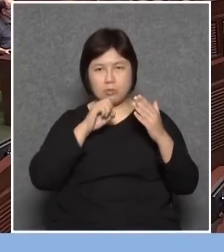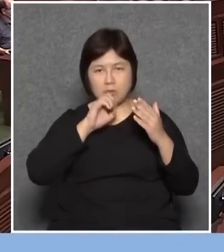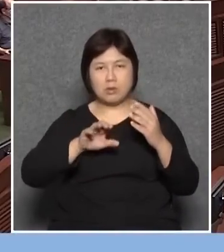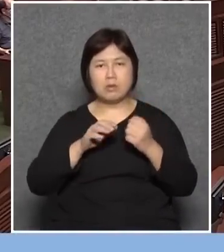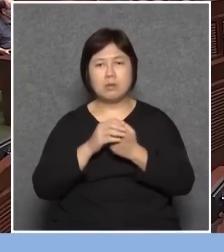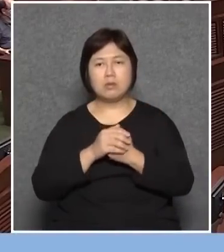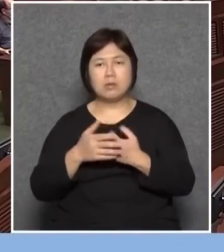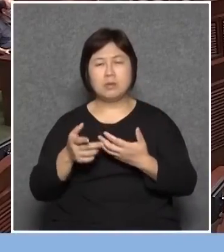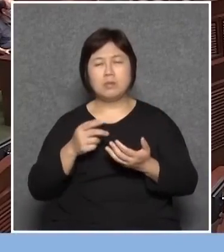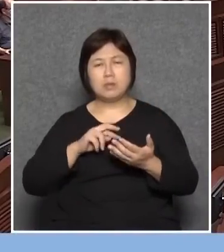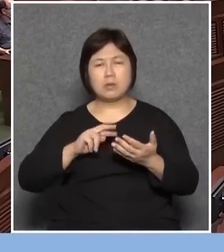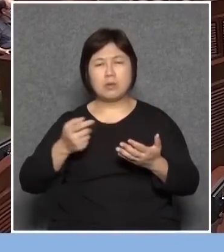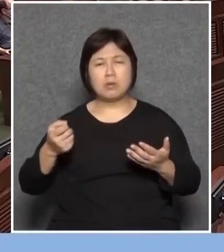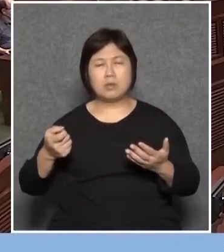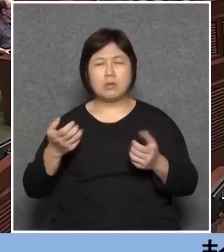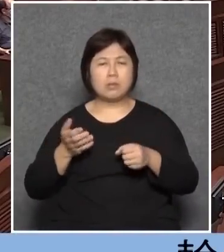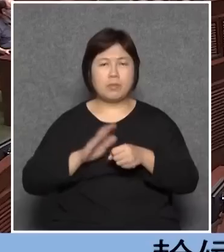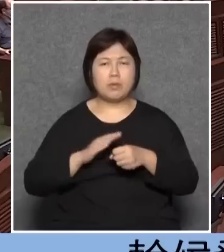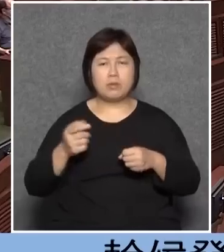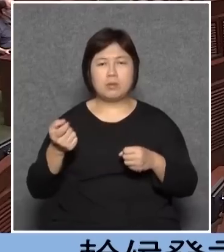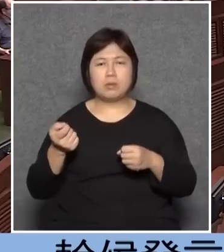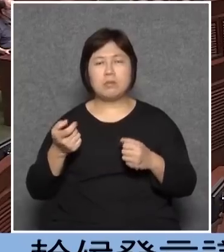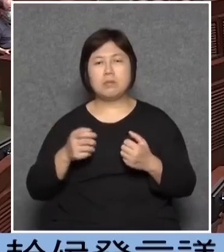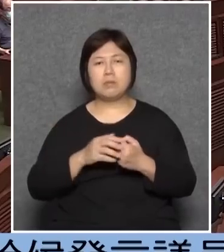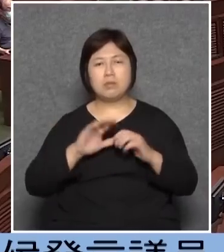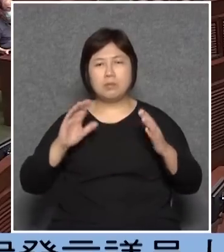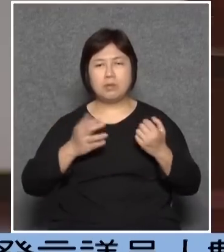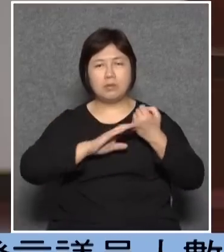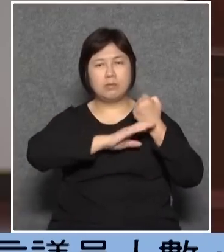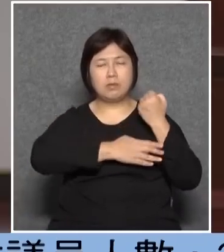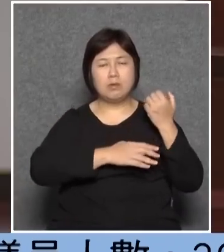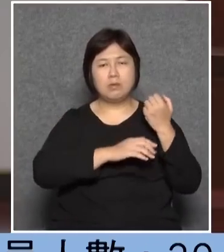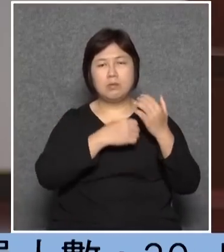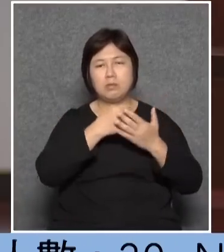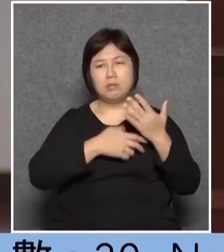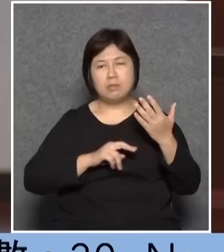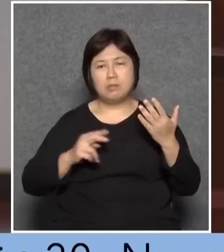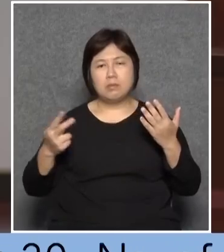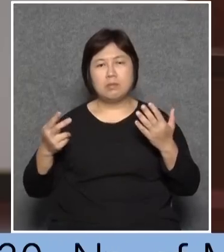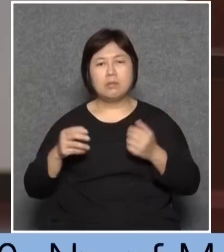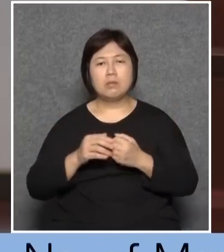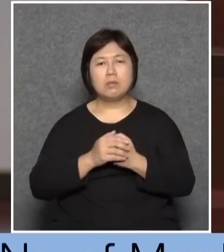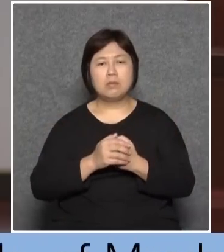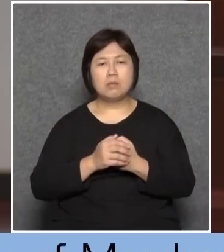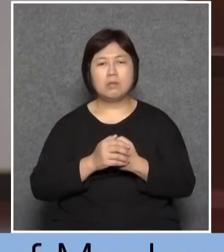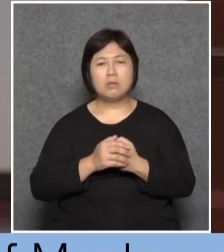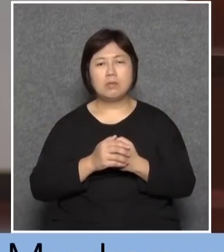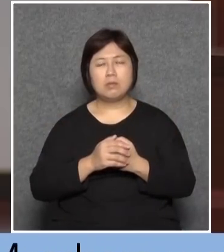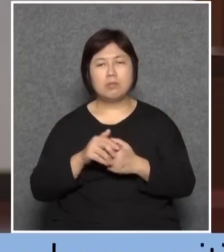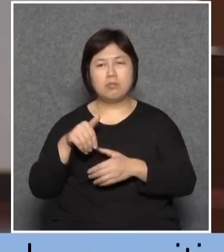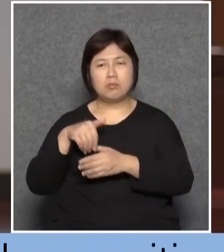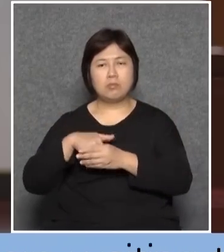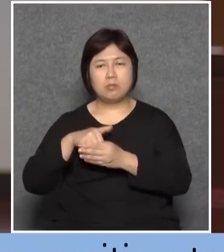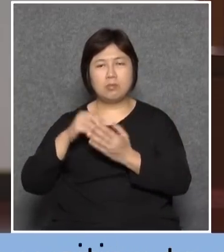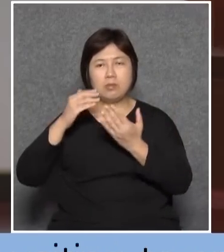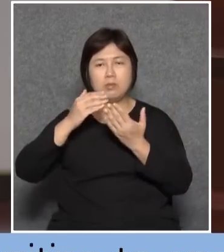都係一啲小修小補、啊、其實成條法例個修訂咧就係即係唔影響嗰個選舉制